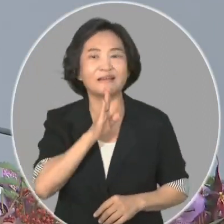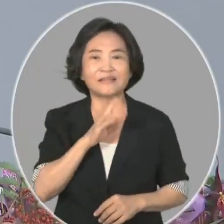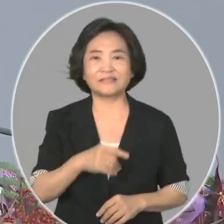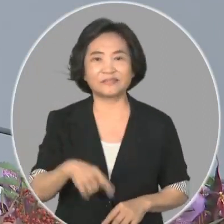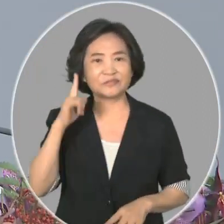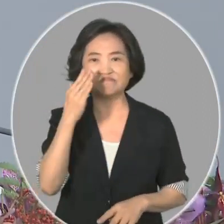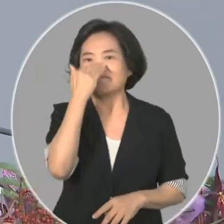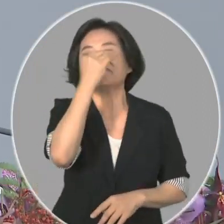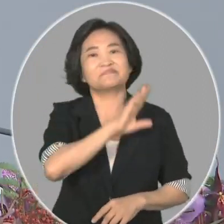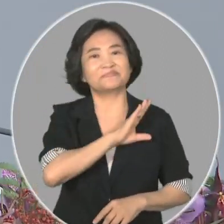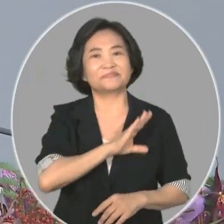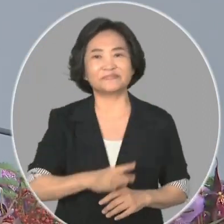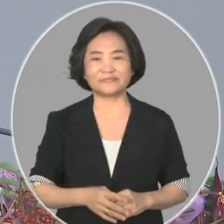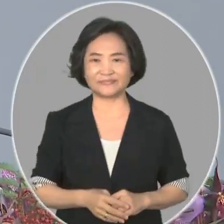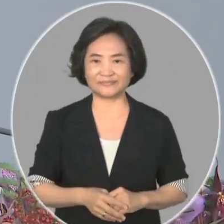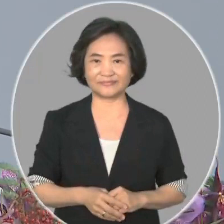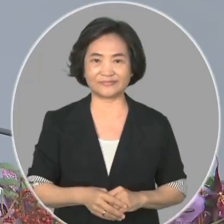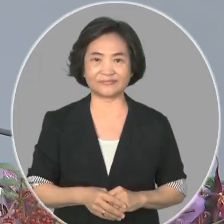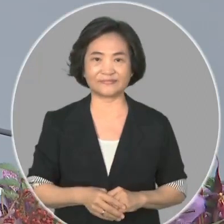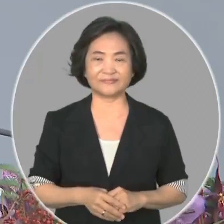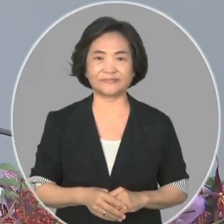是一种骄傲。